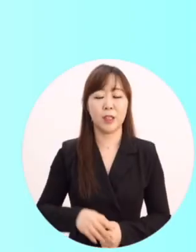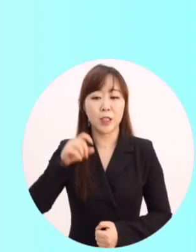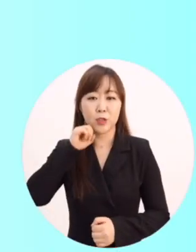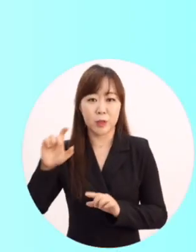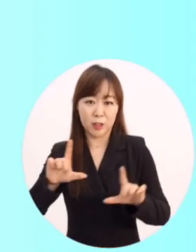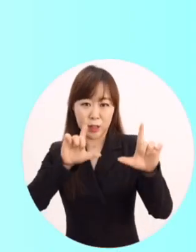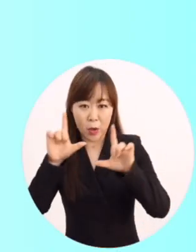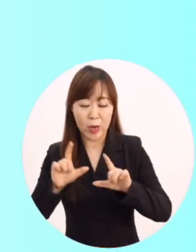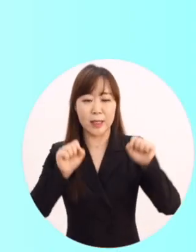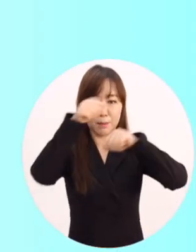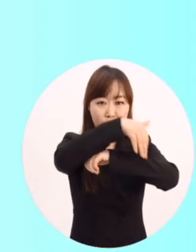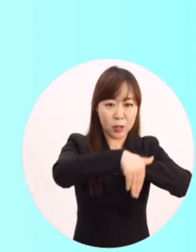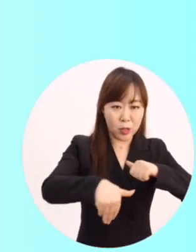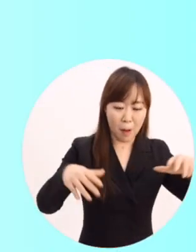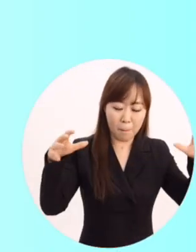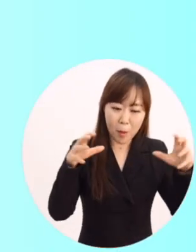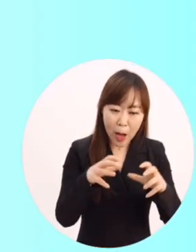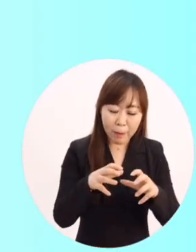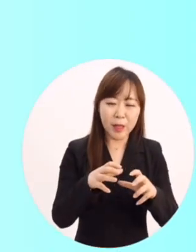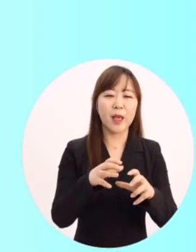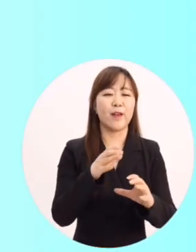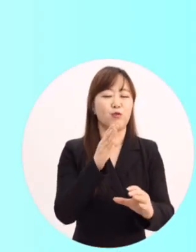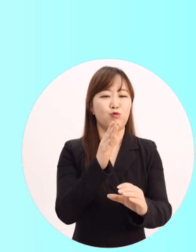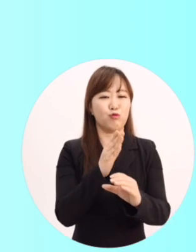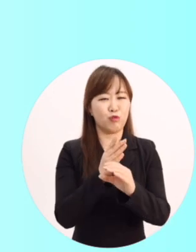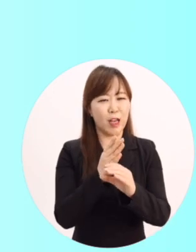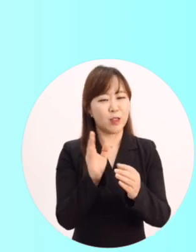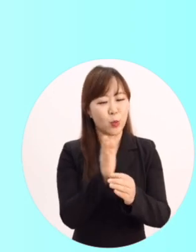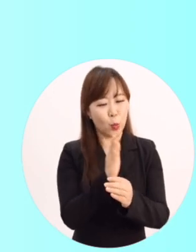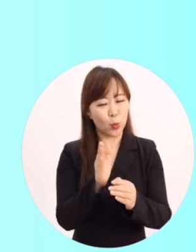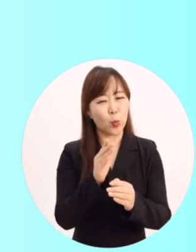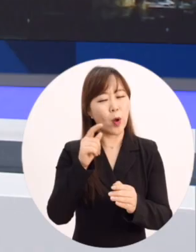여가와 스포츠 등이 포함된 중간 강도의 활동.